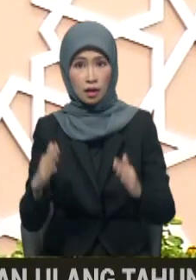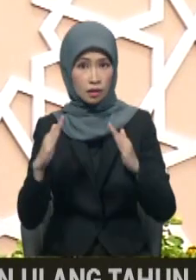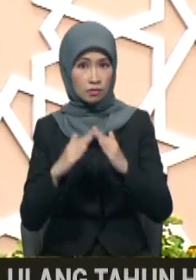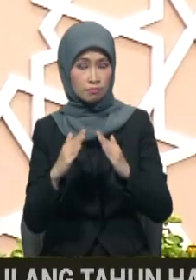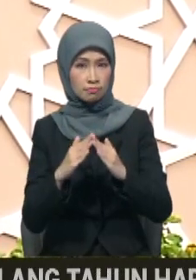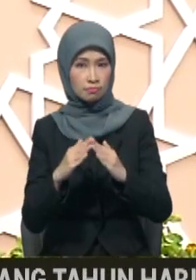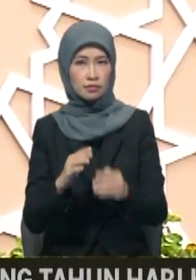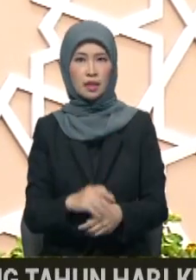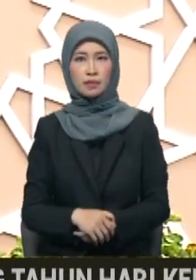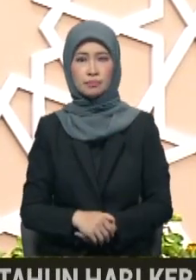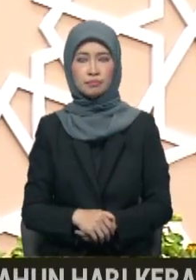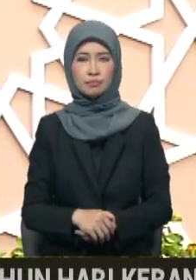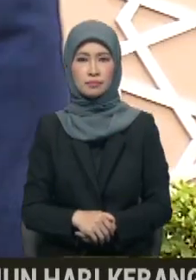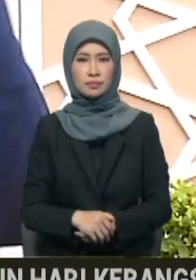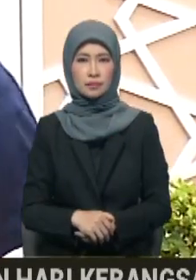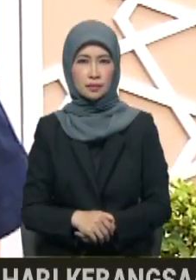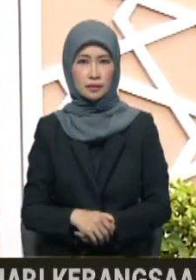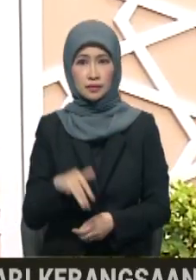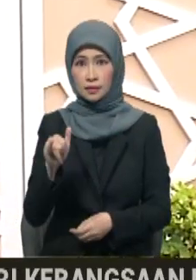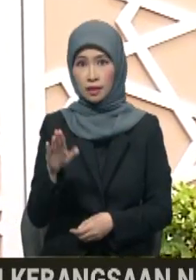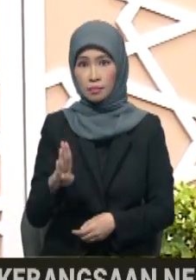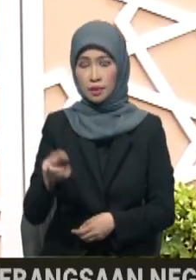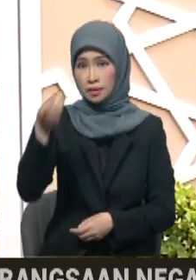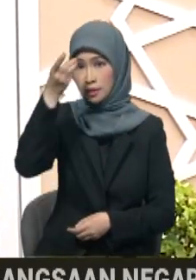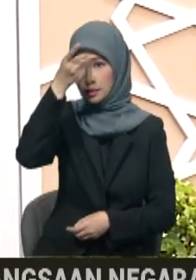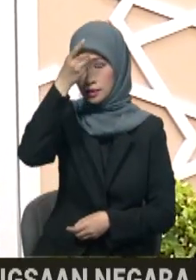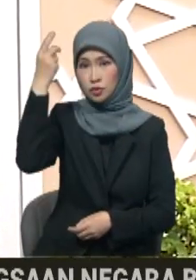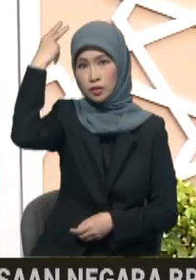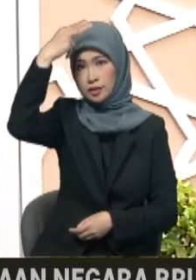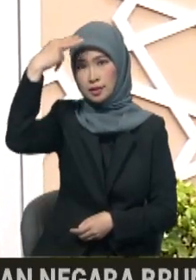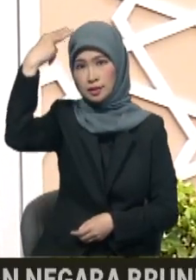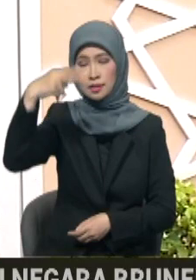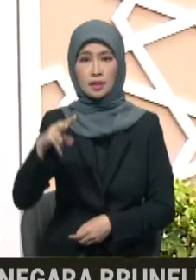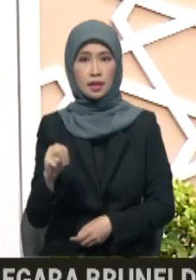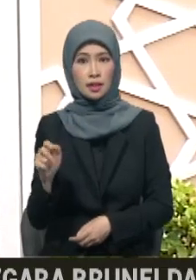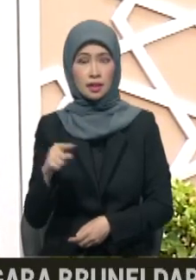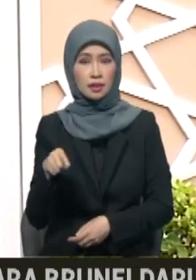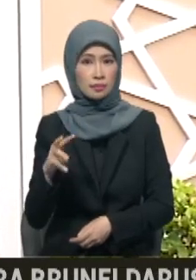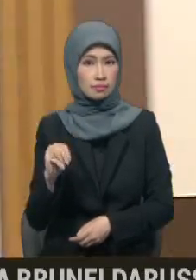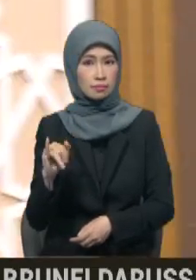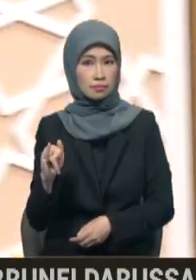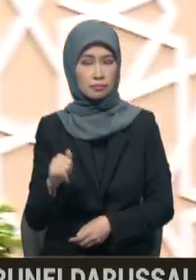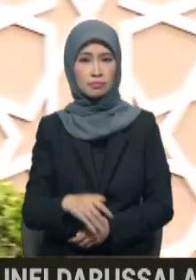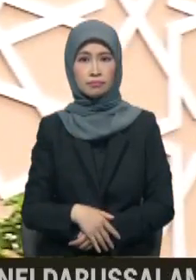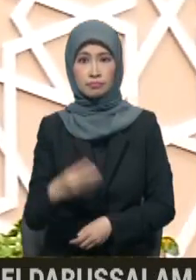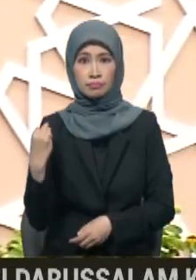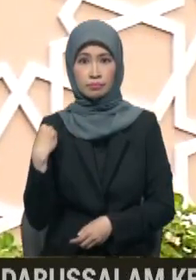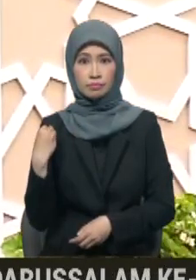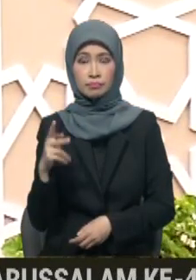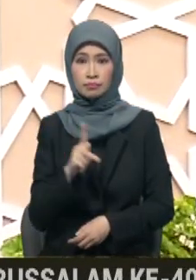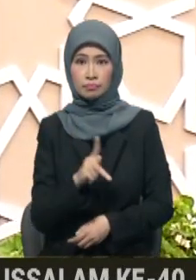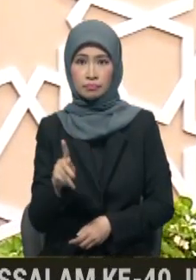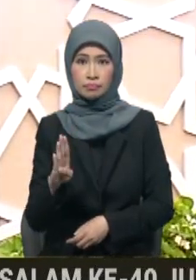rumah roboh disempurnakan oleh yang berhormat Datuk Seri Setia Awang Haji Nazmi bin Haji Mohamad menteri kebudayaan belia dan